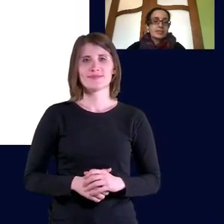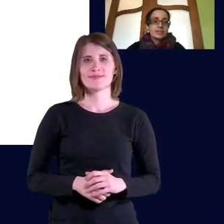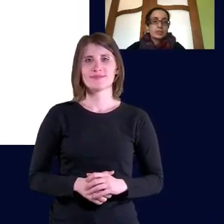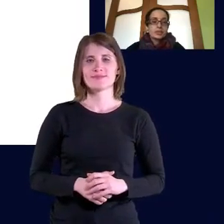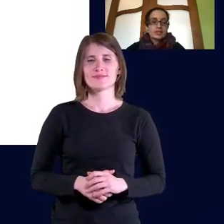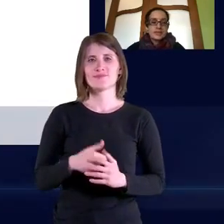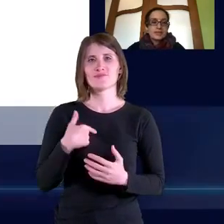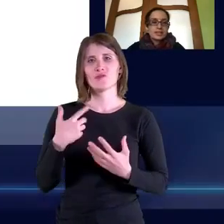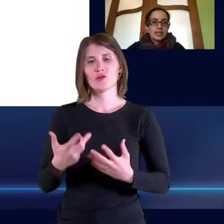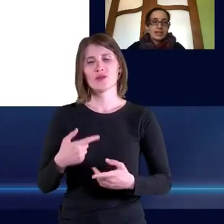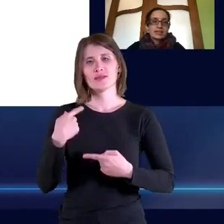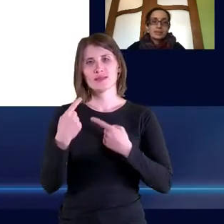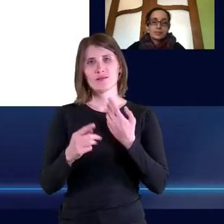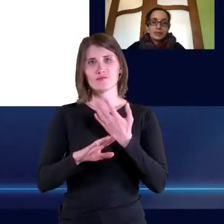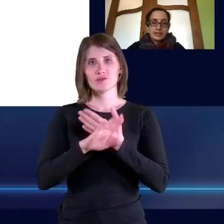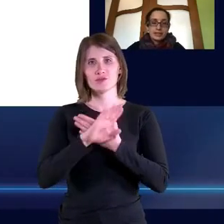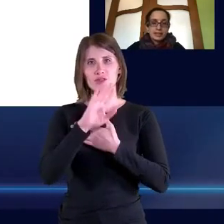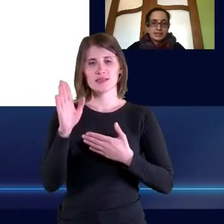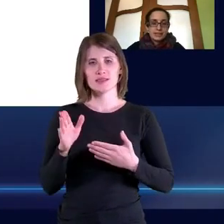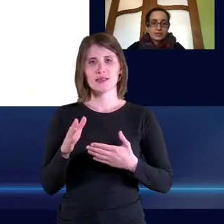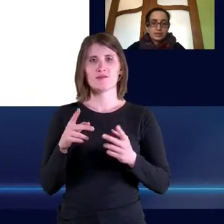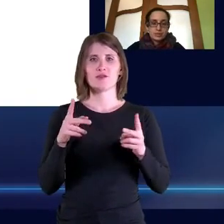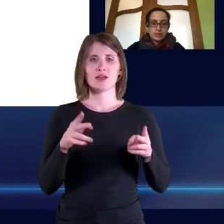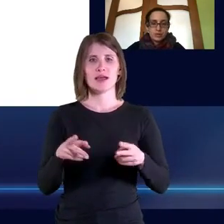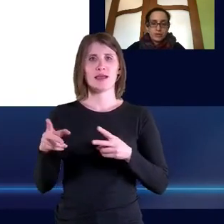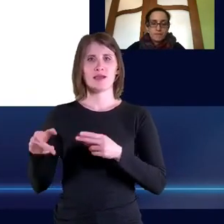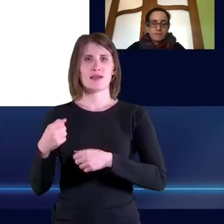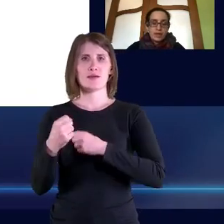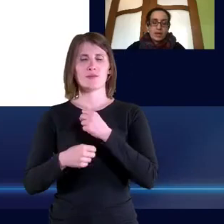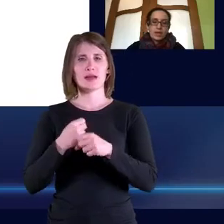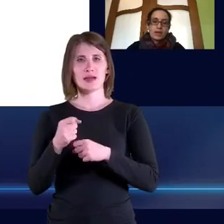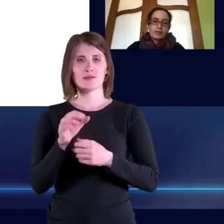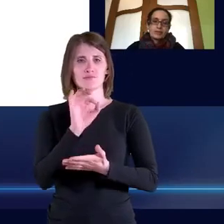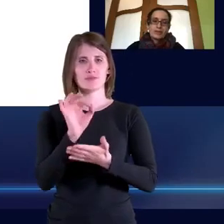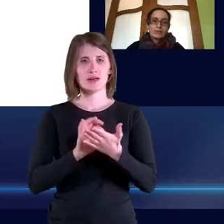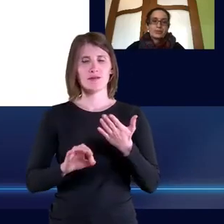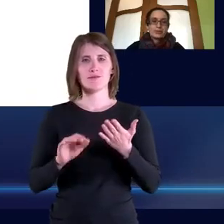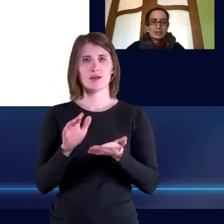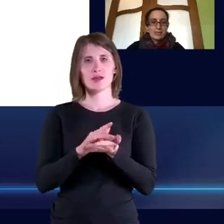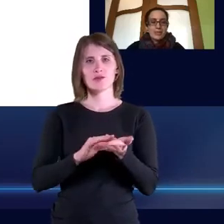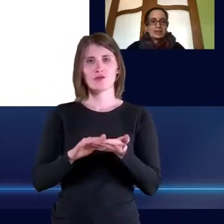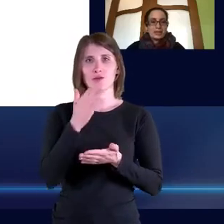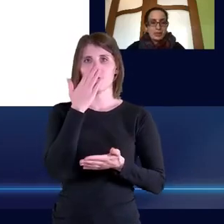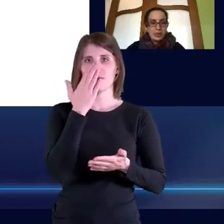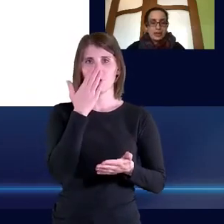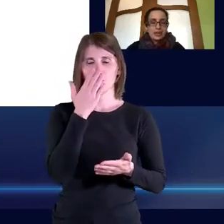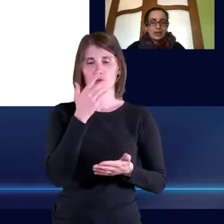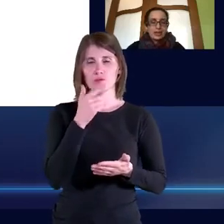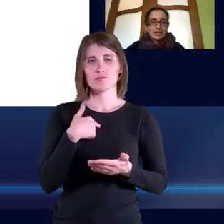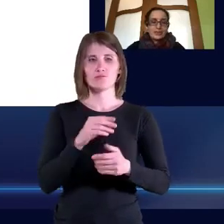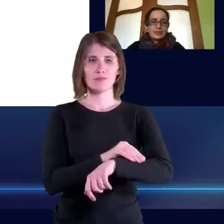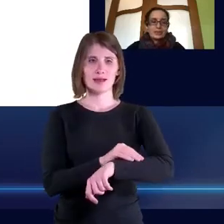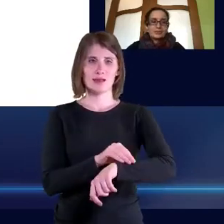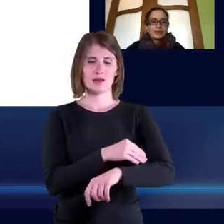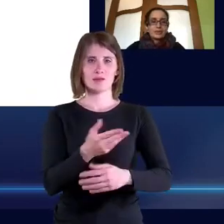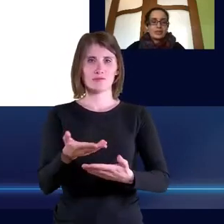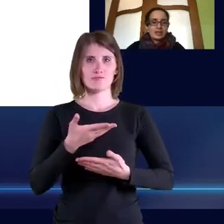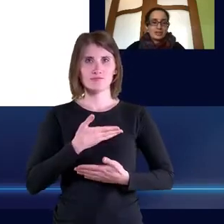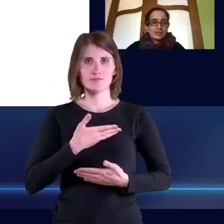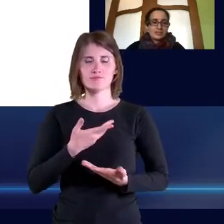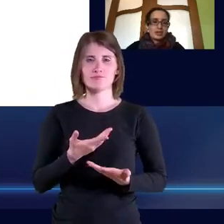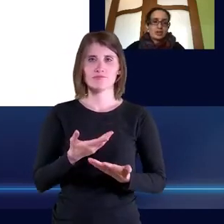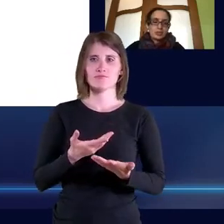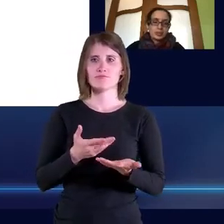nie chcę państwu przedstawić etapy pracy nad klawiaturą dotykową więc jak już dostajemy materiał m